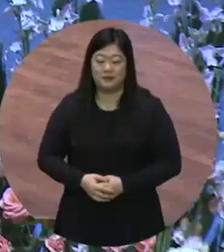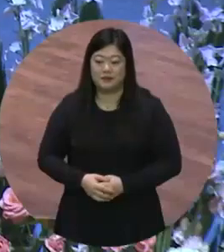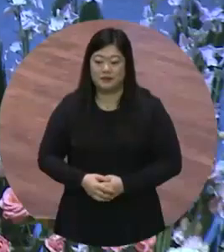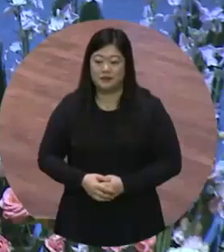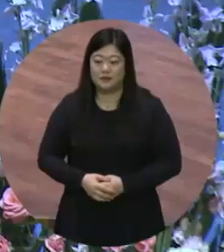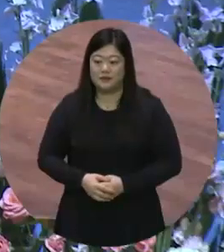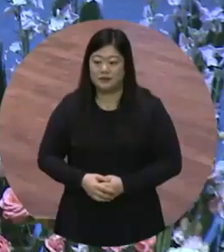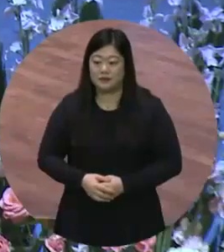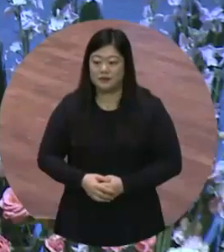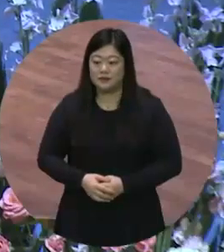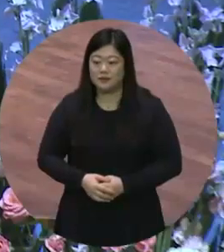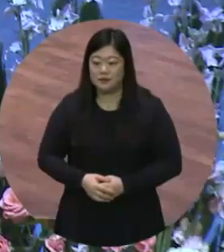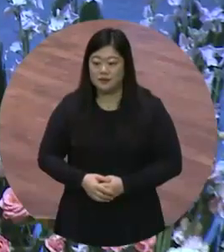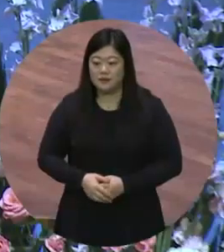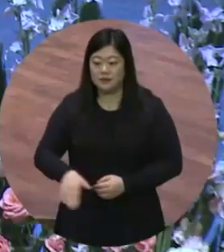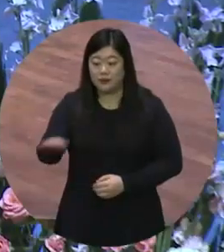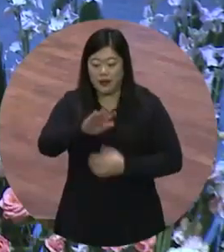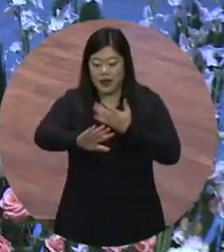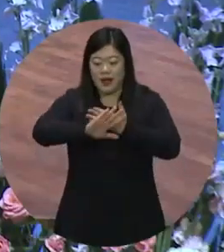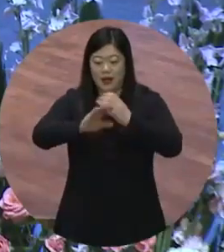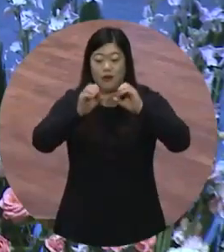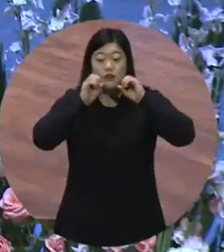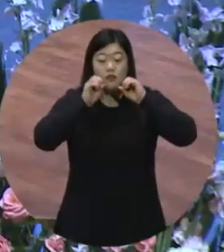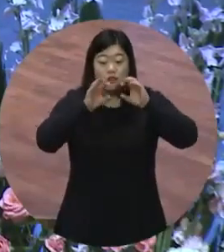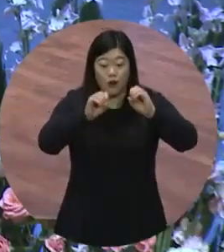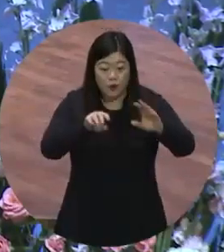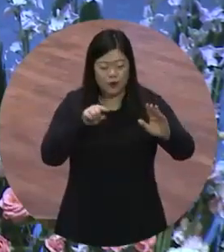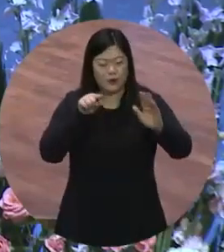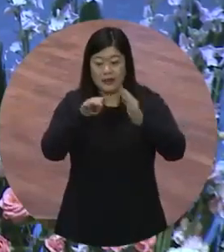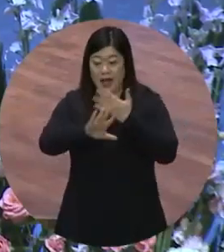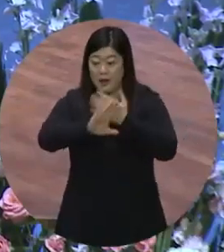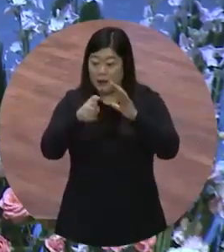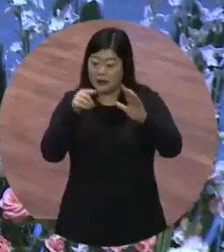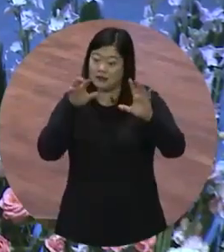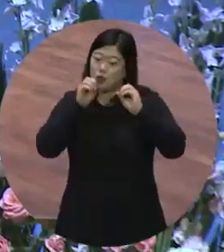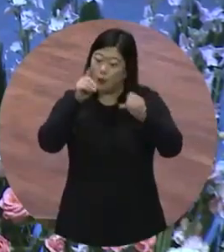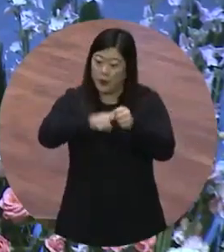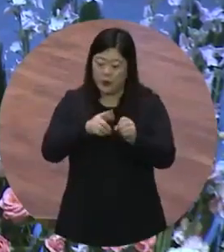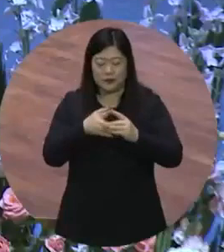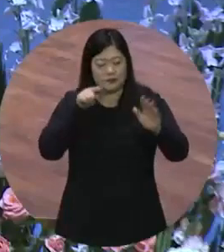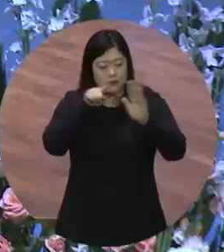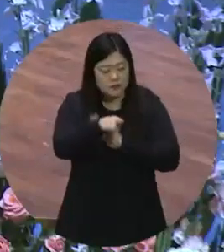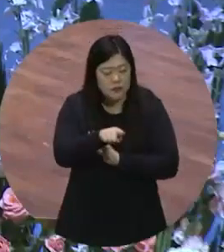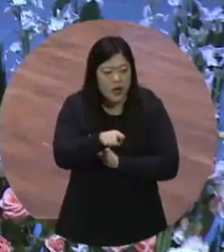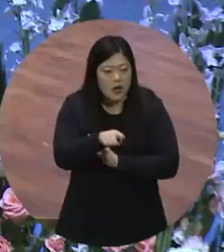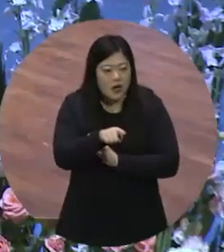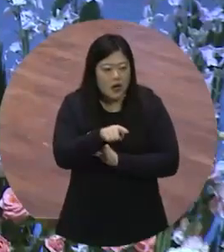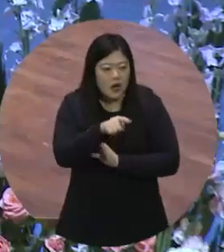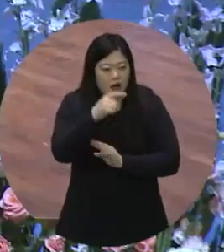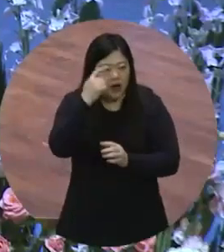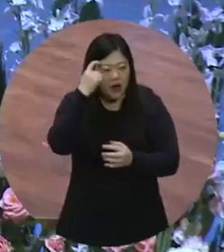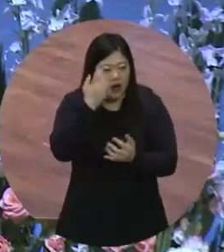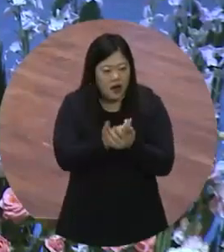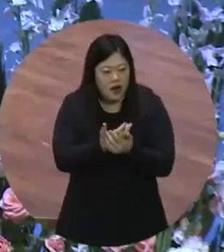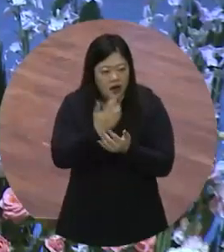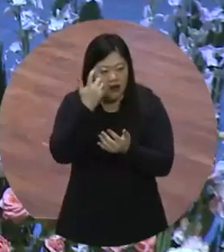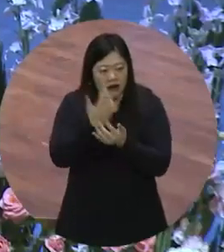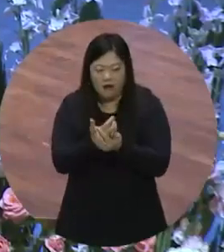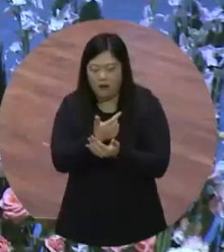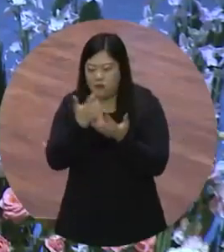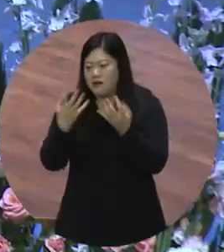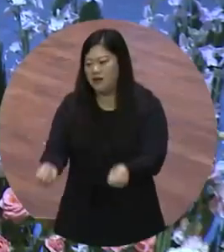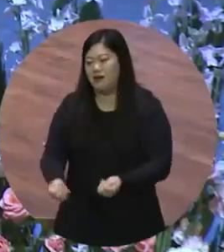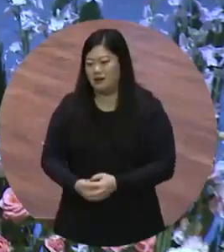아직도 우리가요 이 선교 현장에 갈 곳이 너무 너무 많다는 겁니다. 자, 오늘 본문에 보니까 부활하신